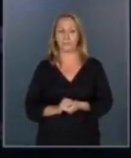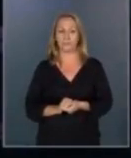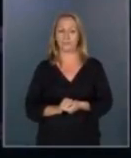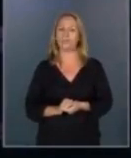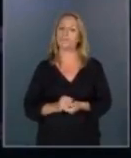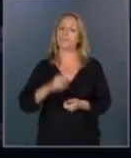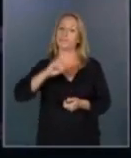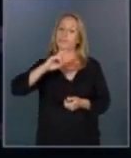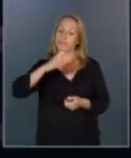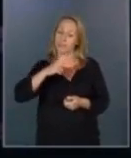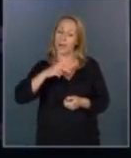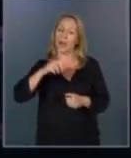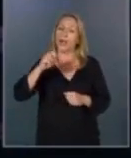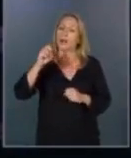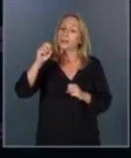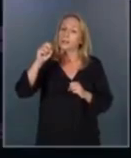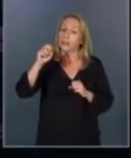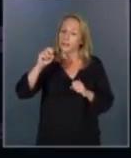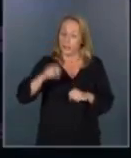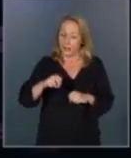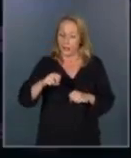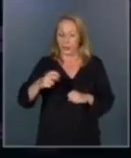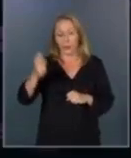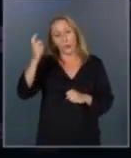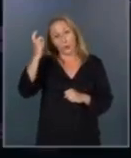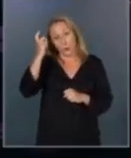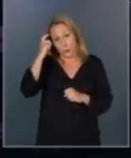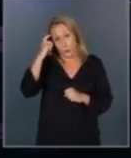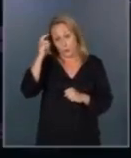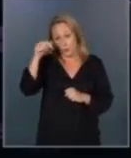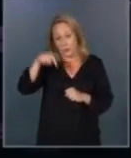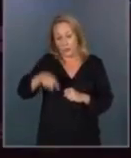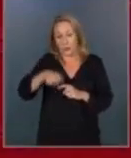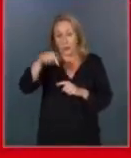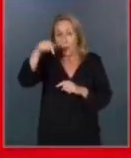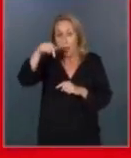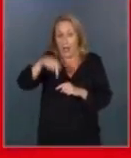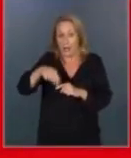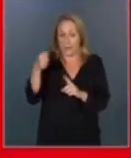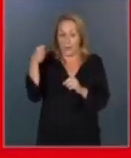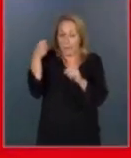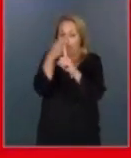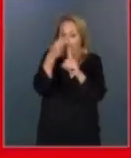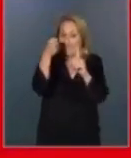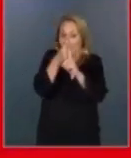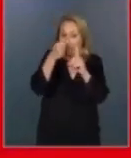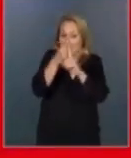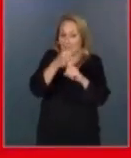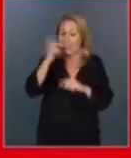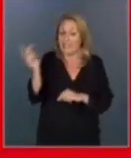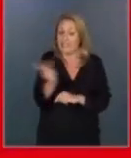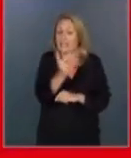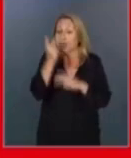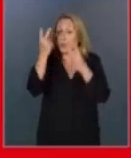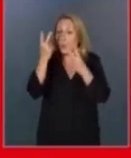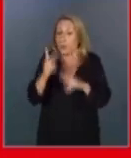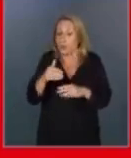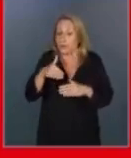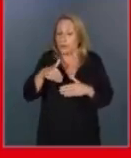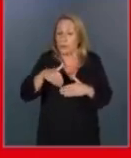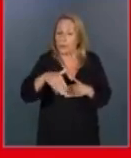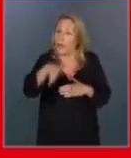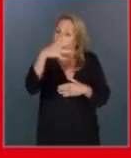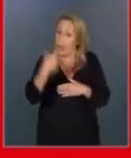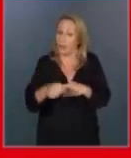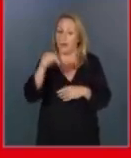Ναι, κύριε Σκλητήτη, νομίζω ότι είναι μία από τις κρίσιμες μάχες κοινωνικές που έχουμε να δώσουμε μπροστά μας το επόμενο